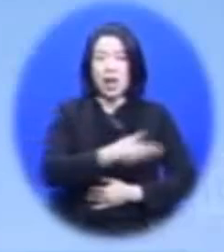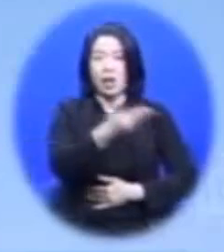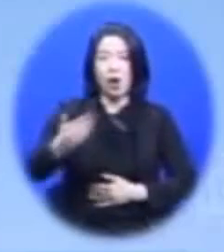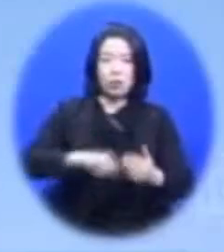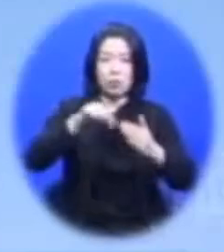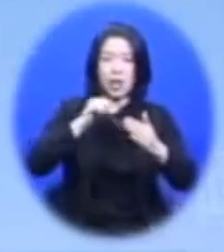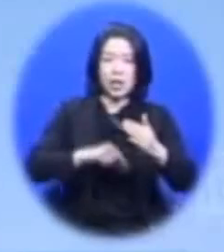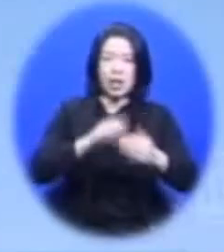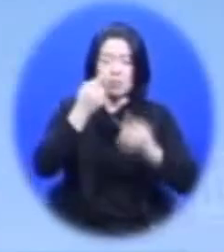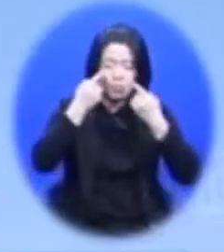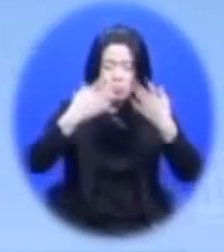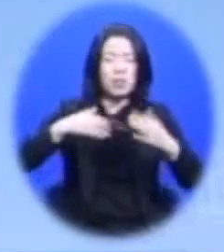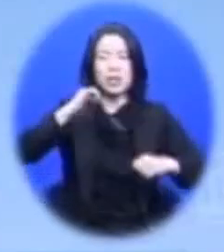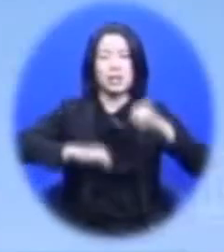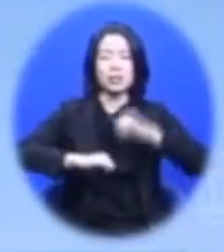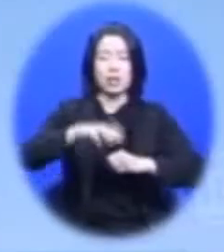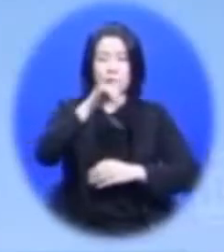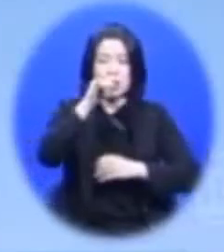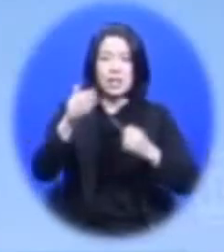역사하고 있다는 뜻이니까.